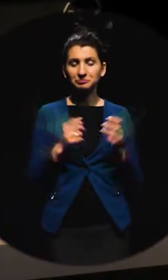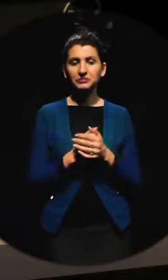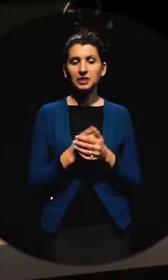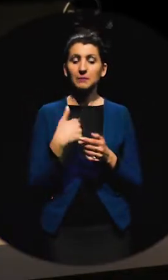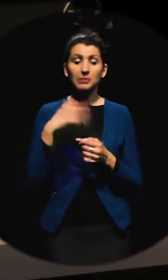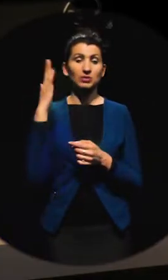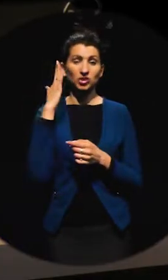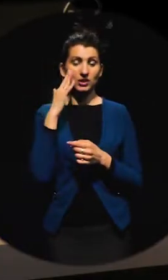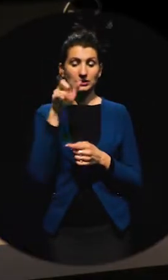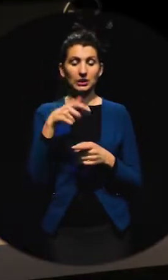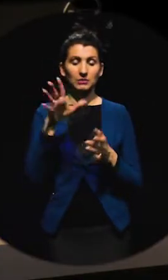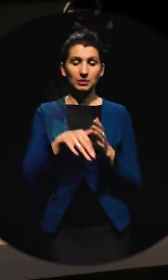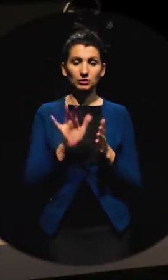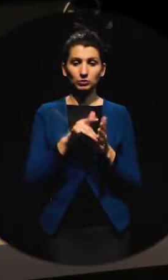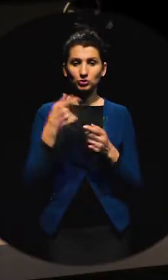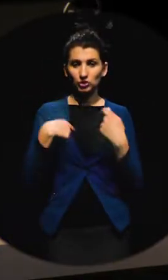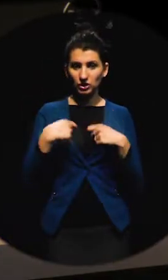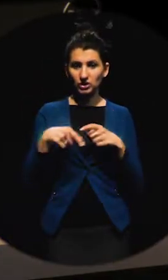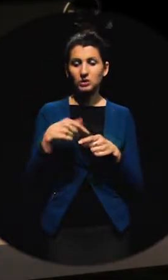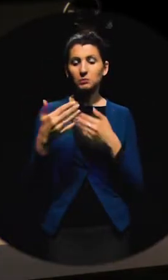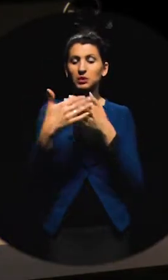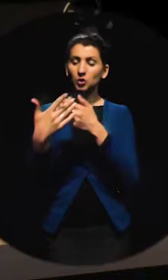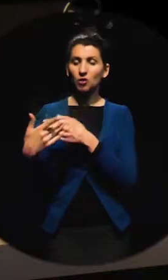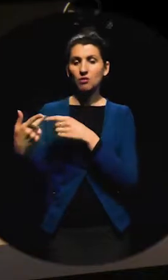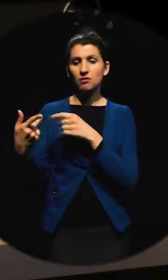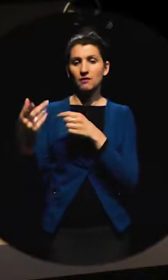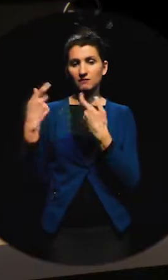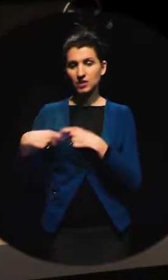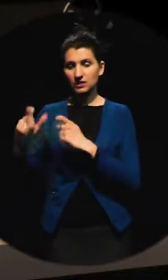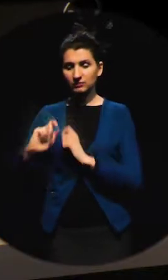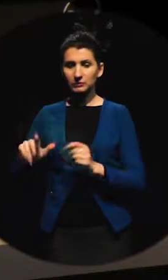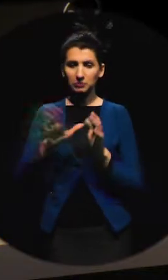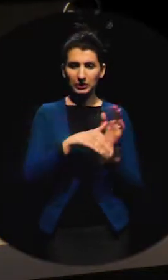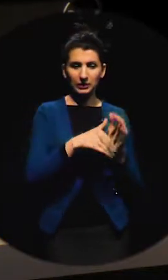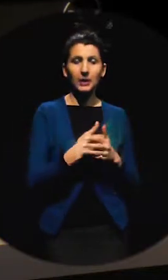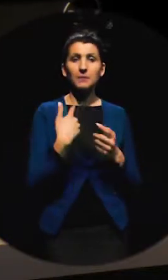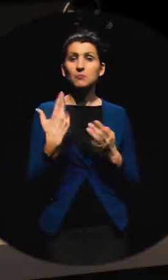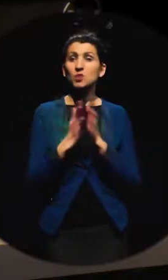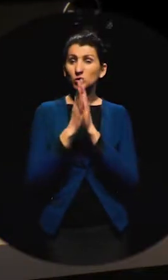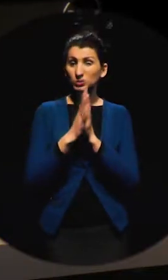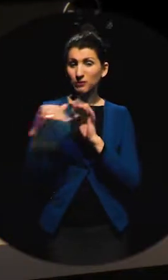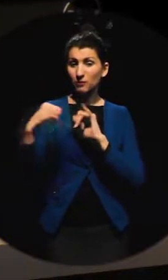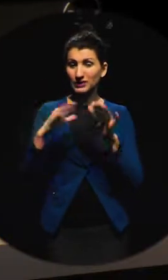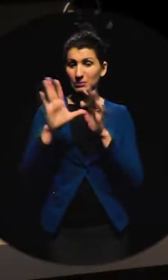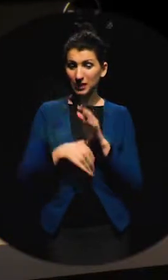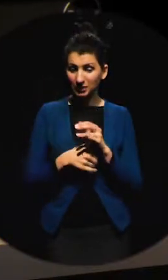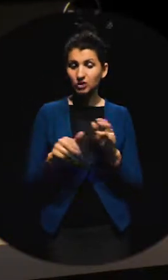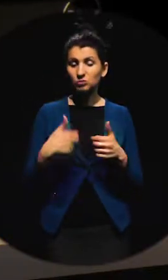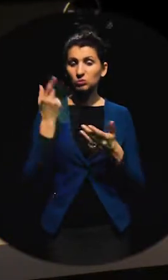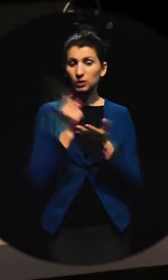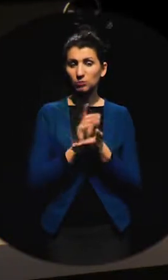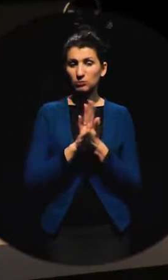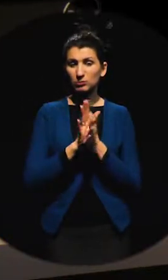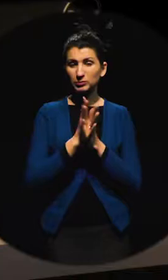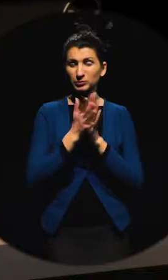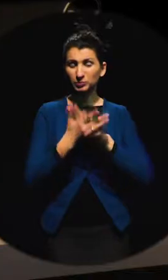mieszkańcy Szczecina i okolicznych miejscowości, zwracamy się do władz miasta o podjęcie konkretnych kroków w